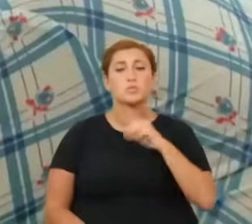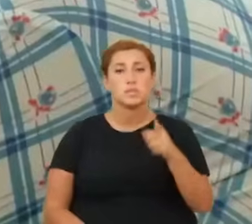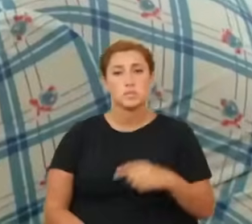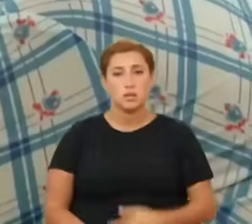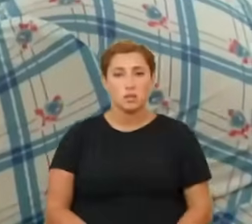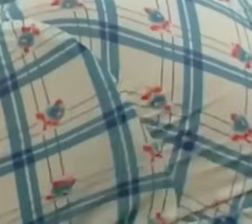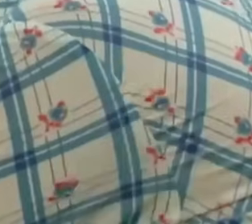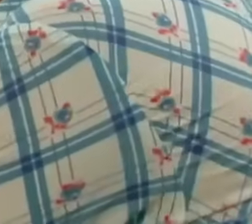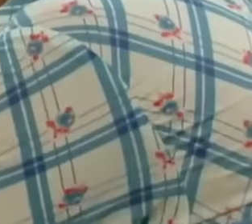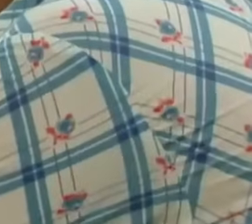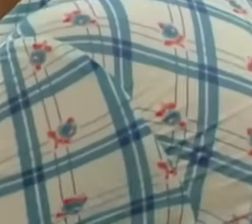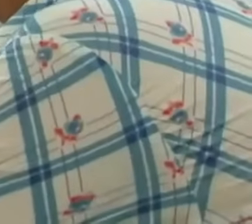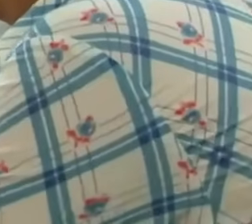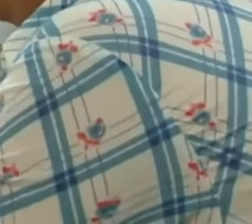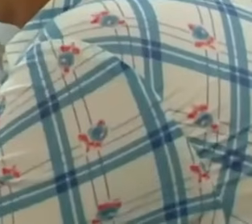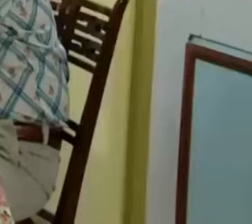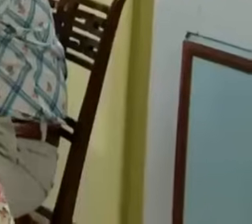Üzülmez.